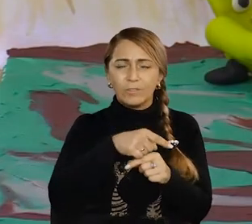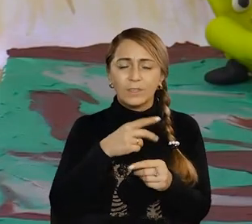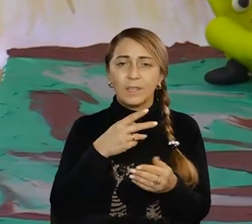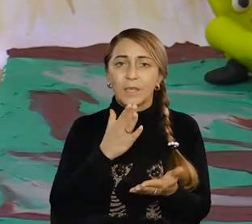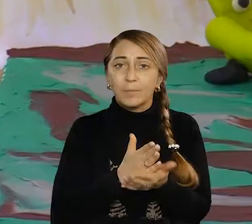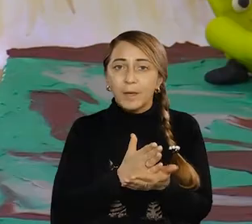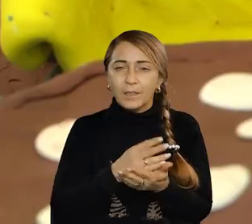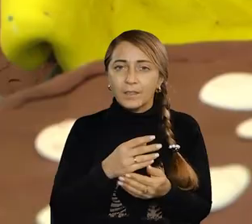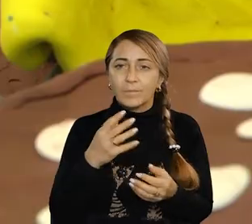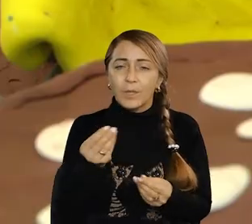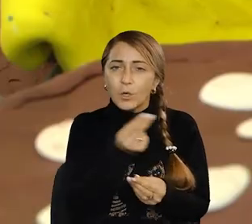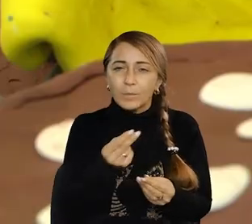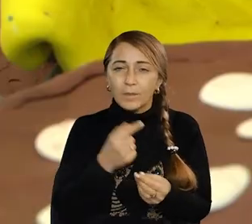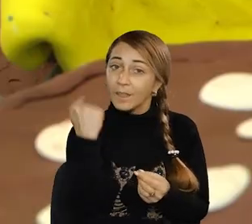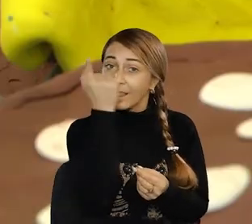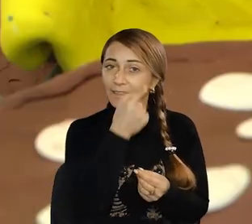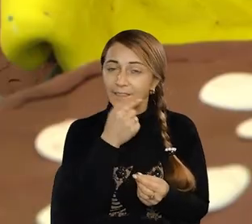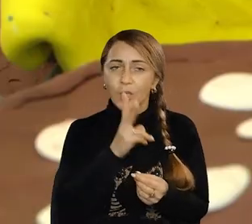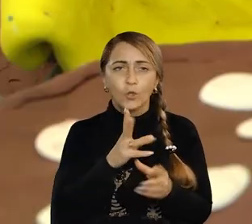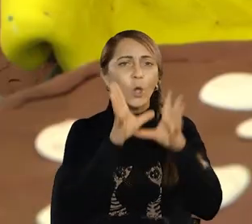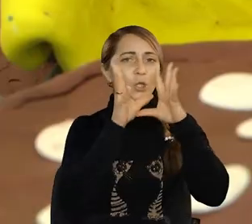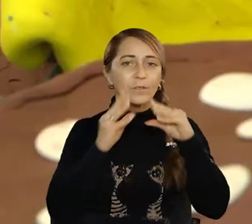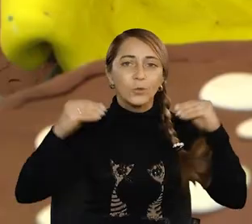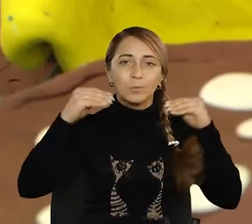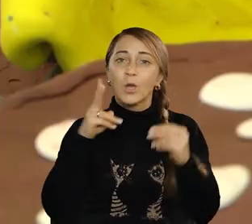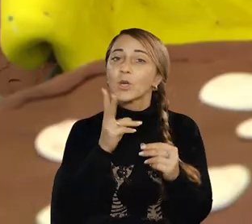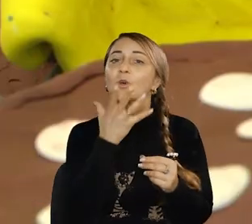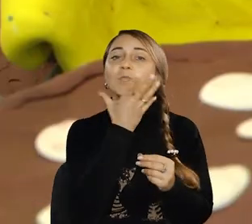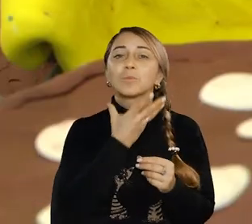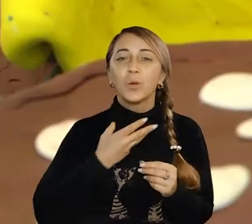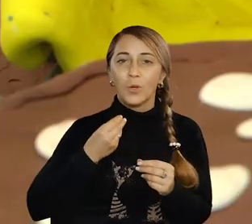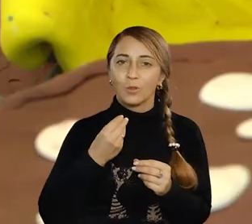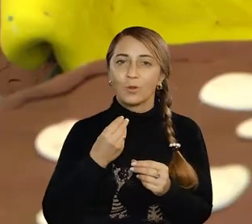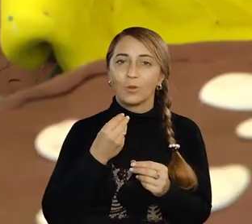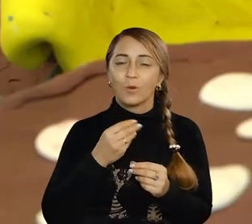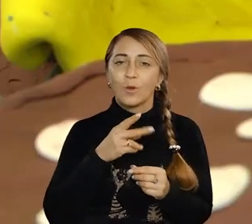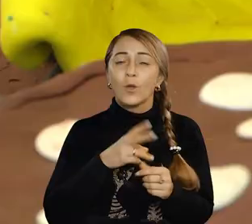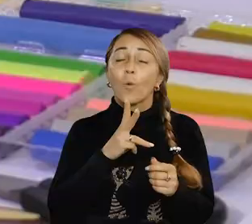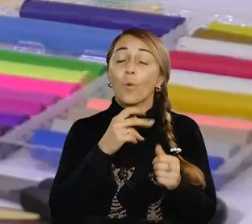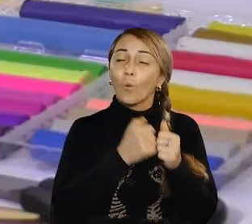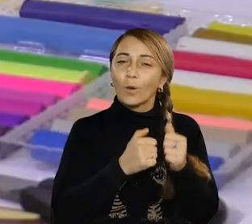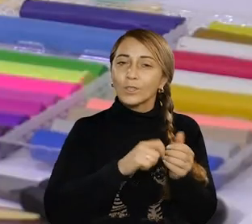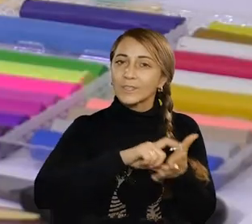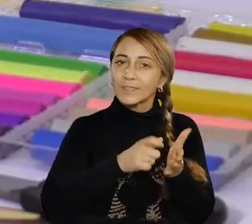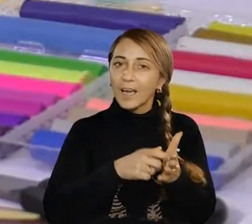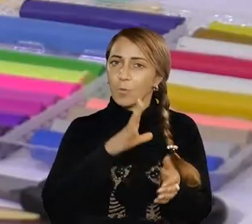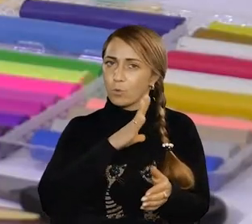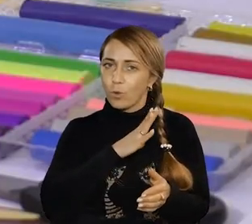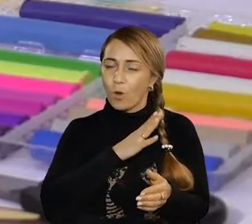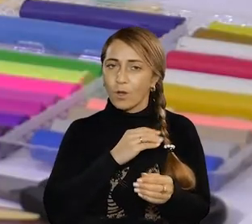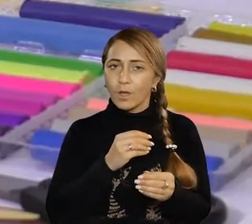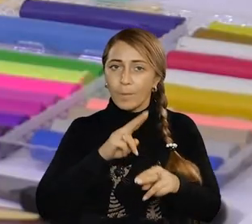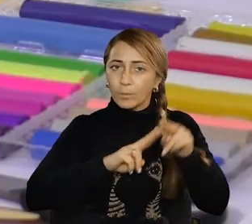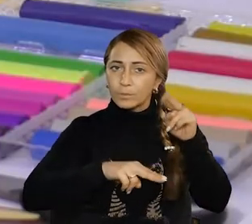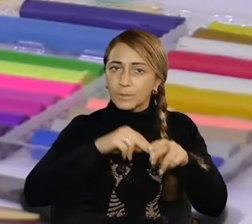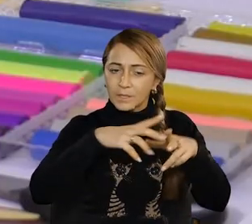мали розмальовані обличчя. Хто з вусами, хто з бородами. У кожній залі було